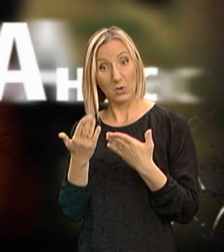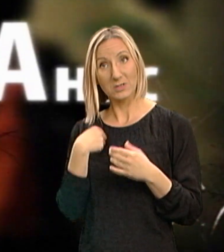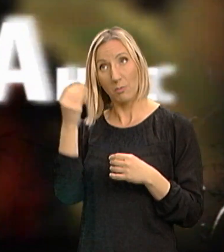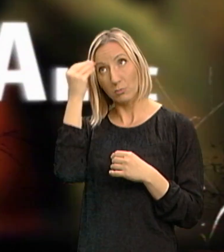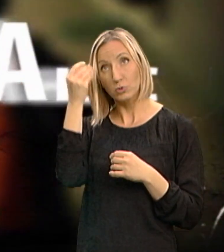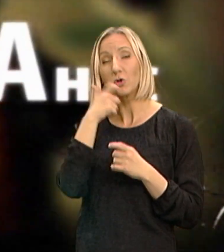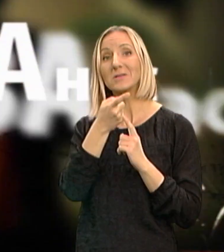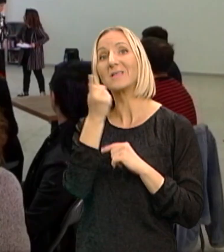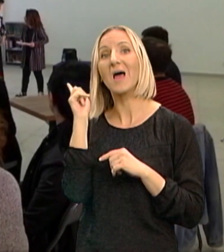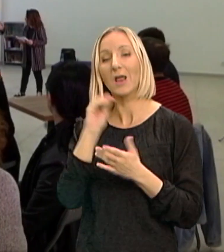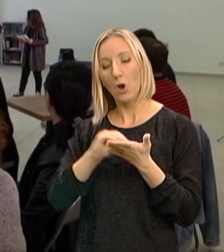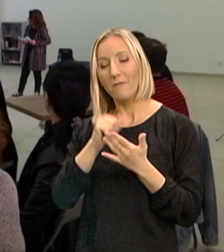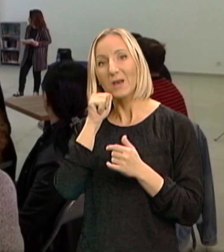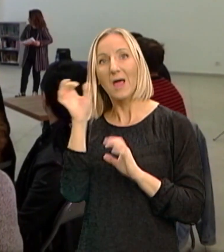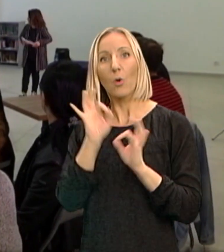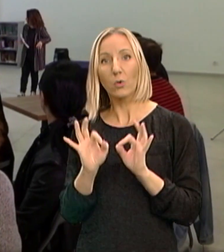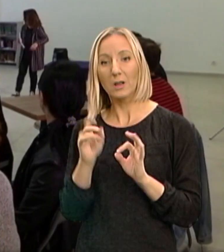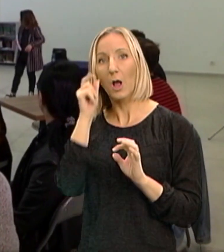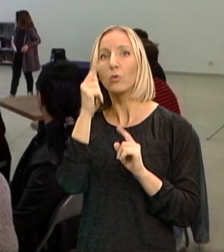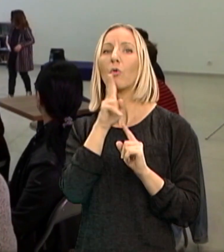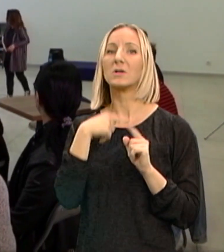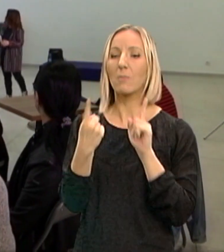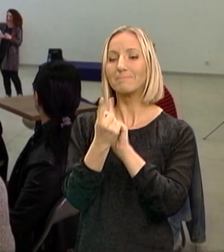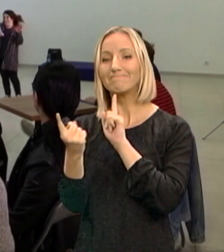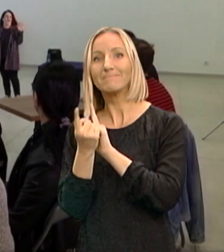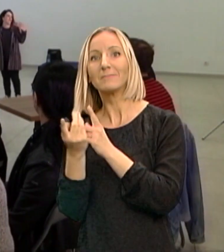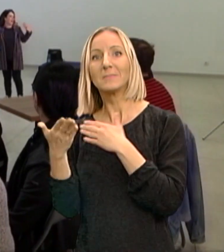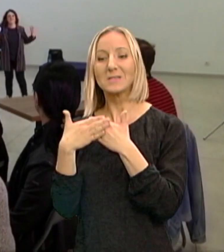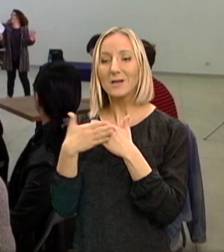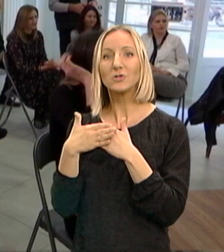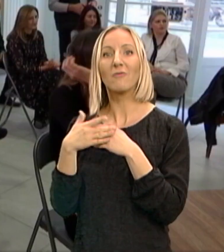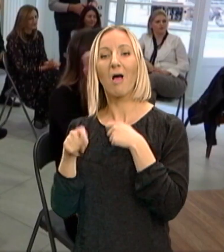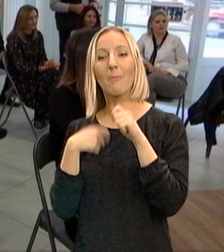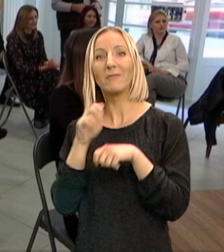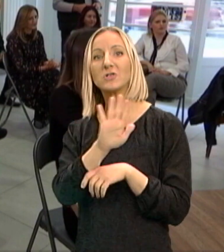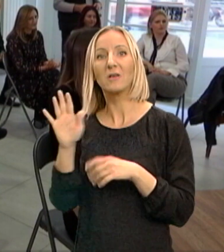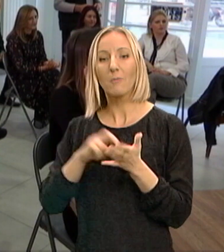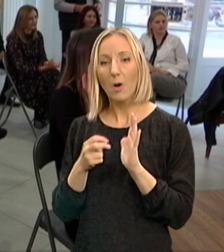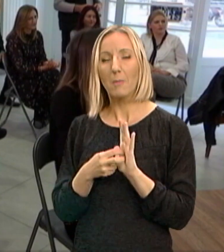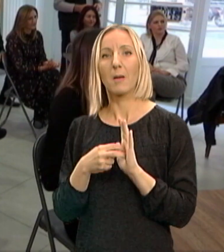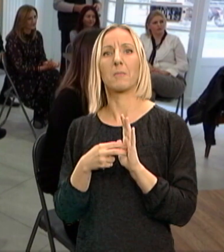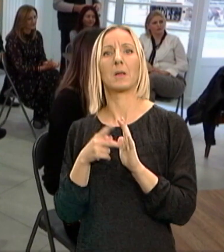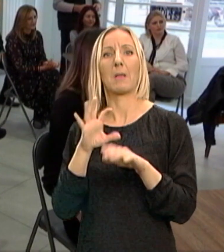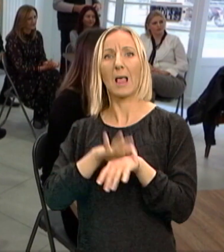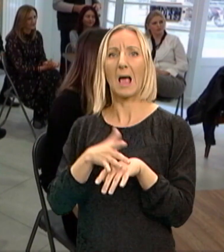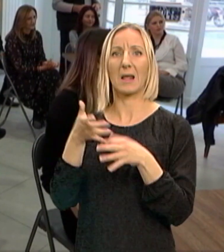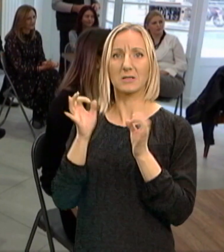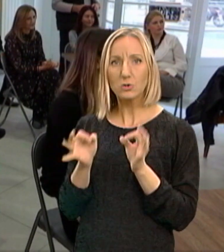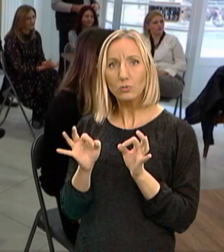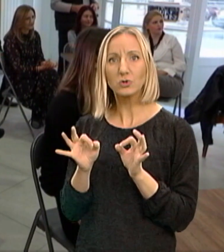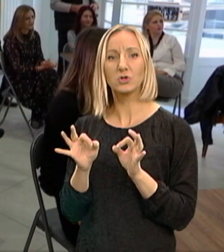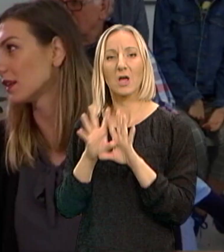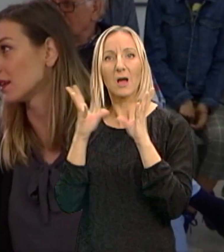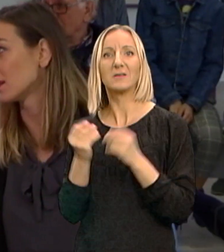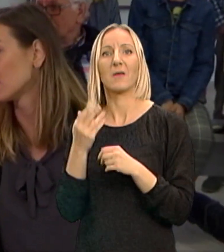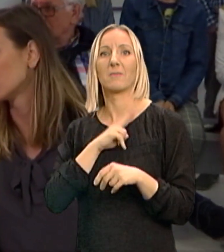novinara i urednika, od ljudi sa kojima smo sarađivali baveći se njihovim problemima, do lekara i stručnjaka, svedoče